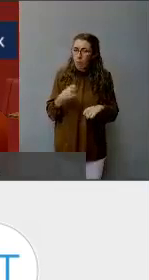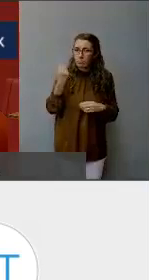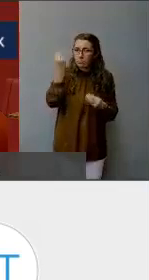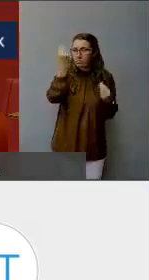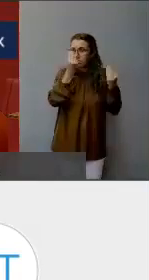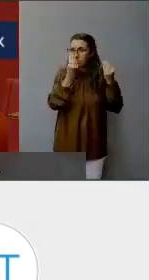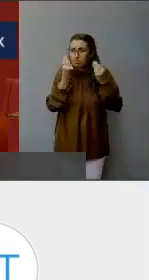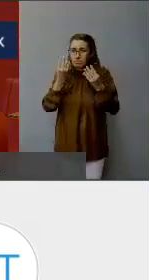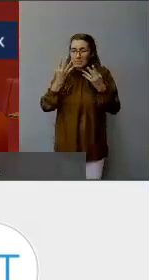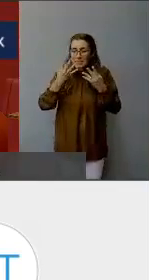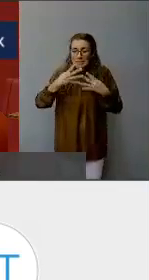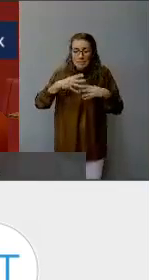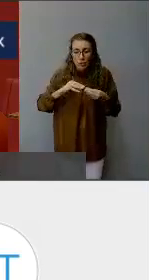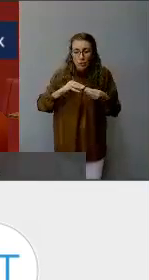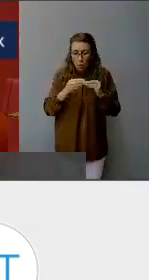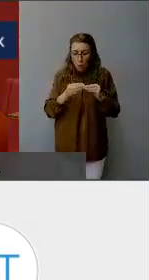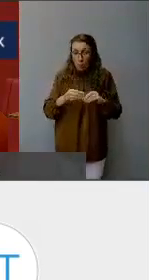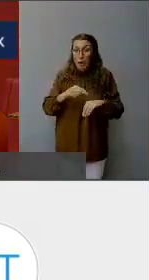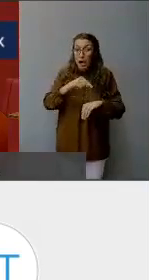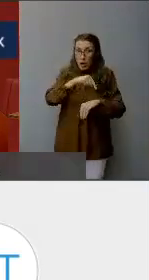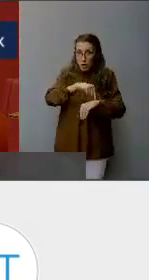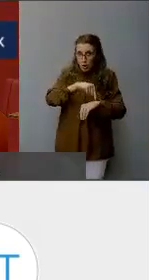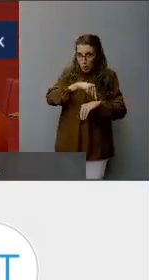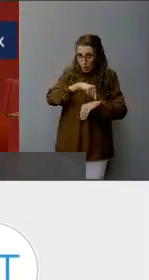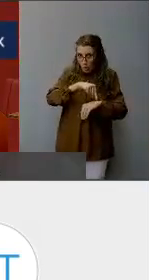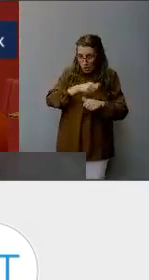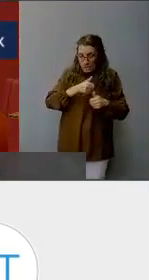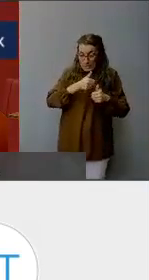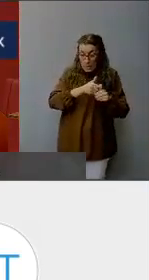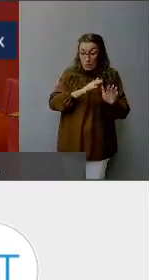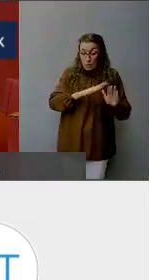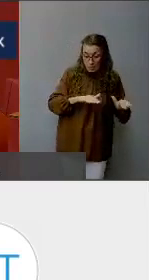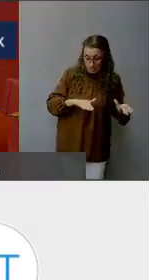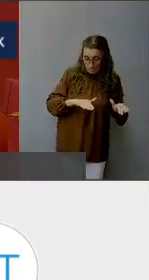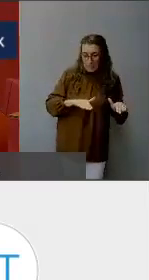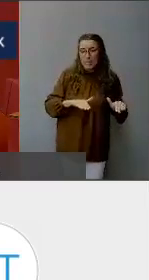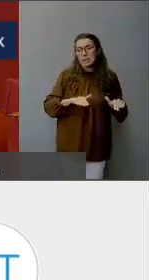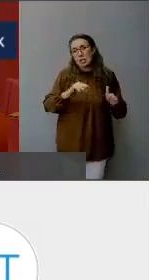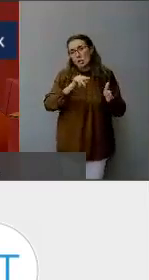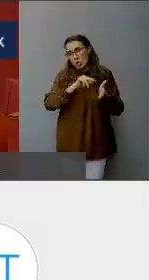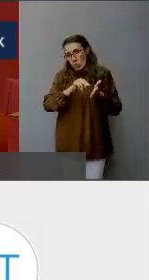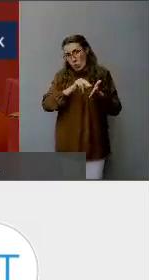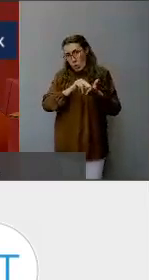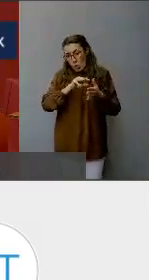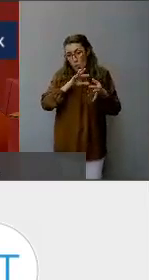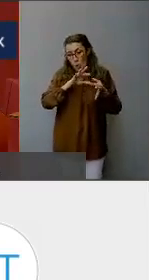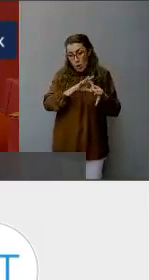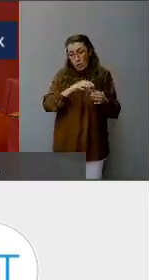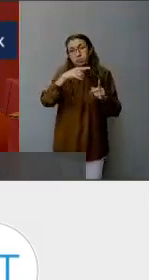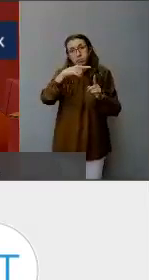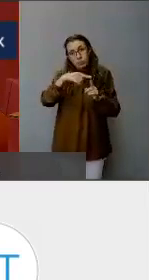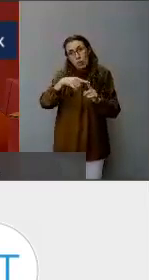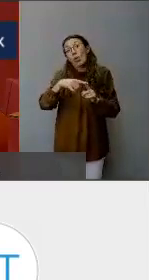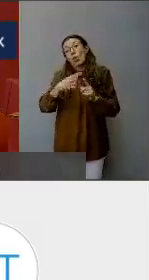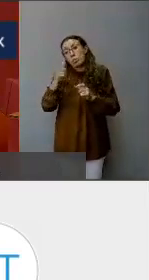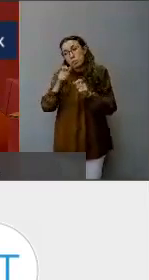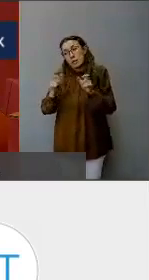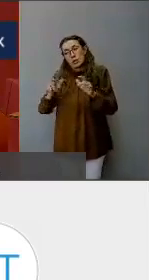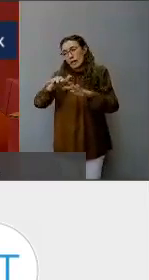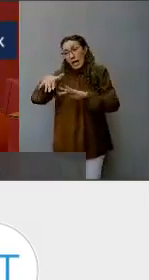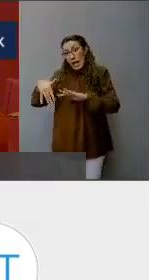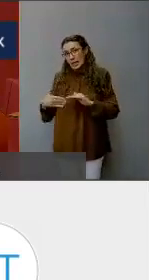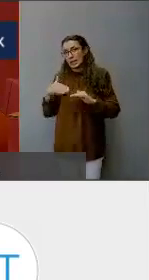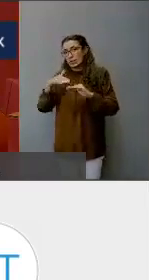esigenze sacrosante che sono state preservate anche dalla sentenza del consiglio di stato con